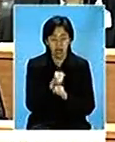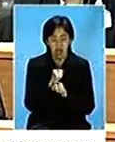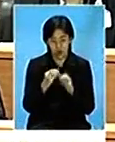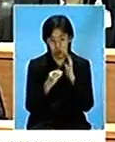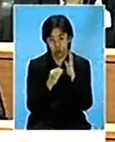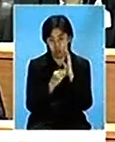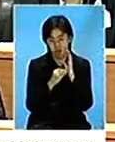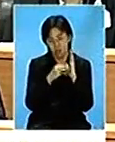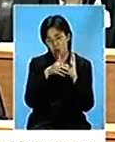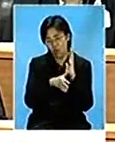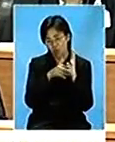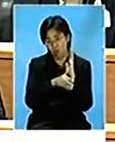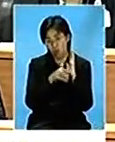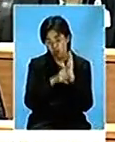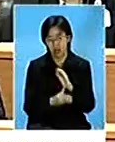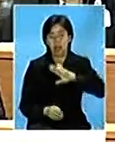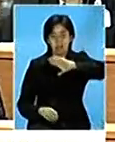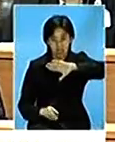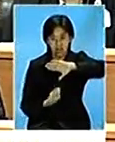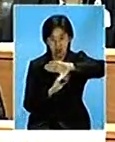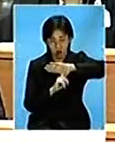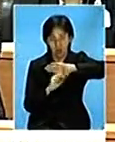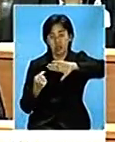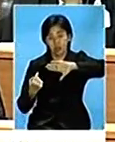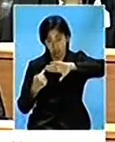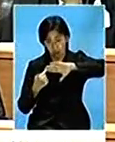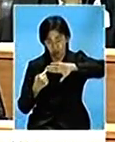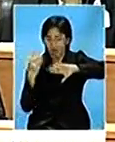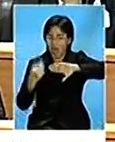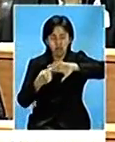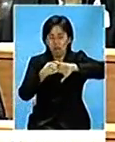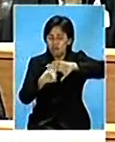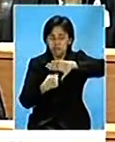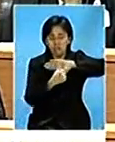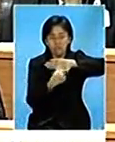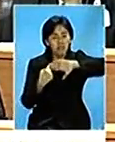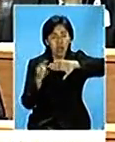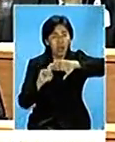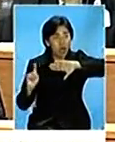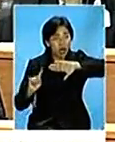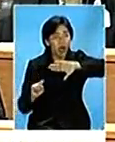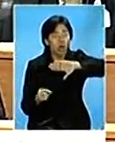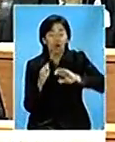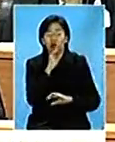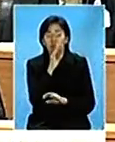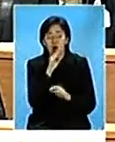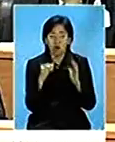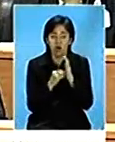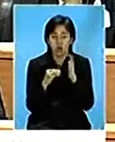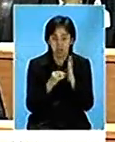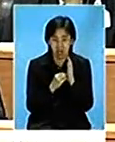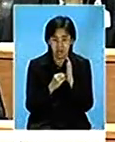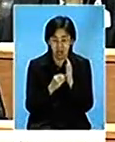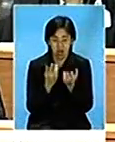เทพมหานครตั้งแต่ฝั่งตะวันออกฝั่งตะวันตกและทิศไหนก็แล้วแต่เนี่ยความพร้อมของกรุงเทพมหานครไม่ว่าจะเป็น